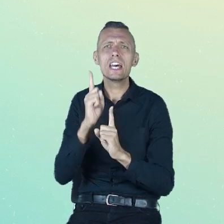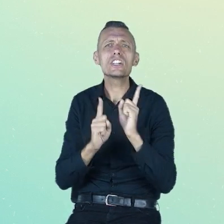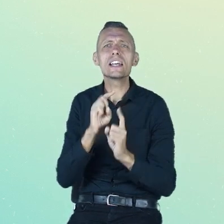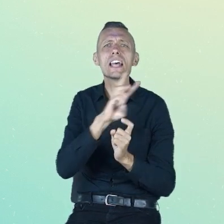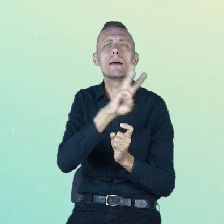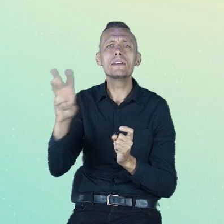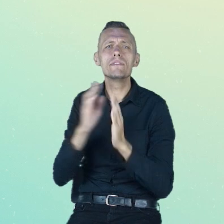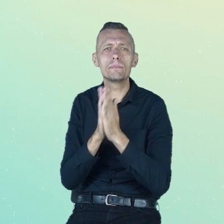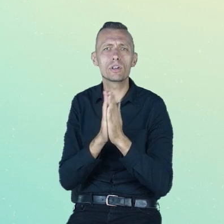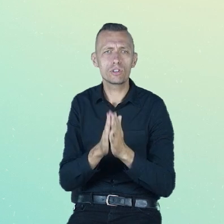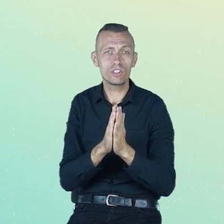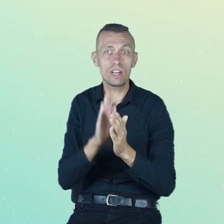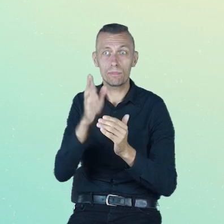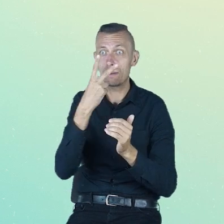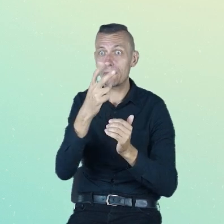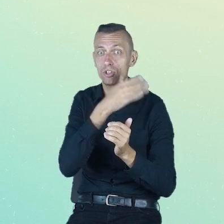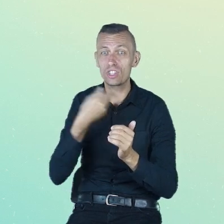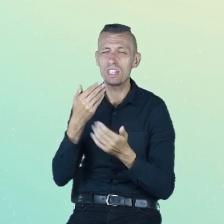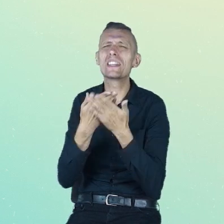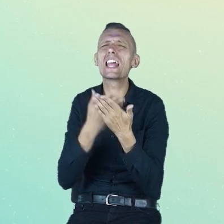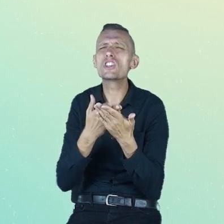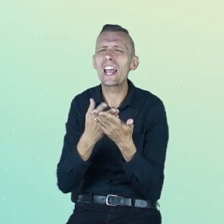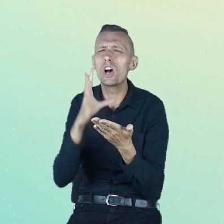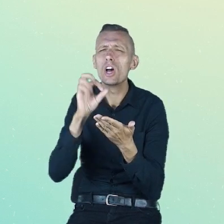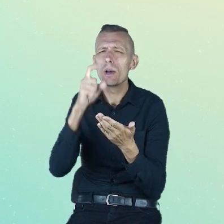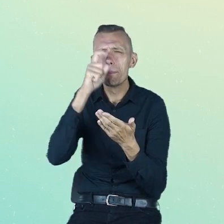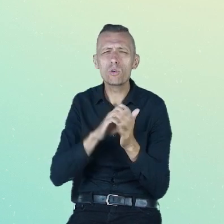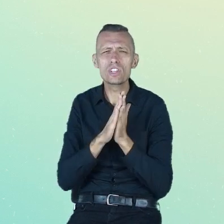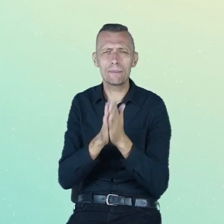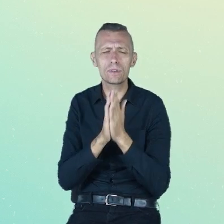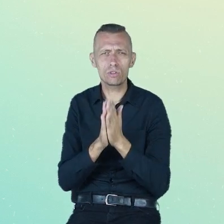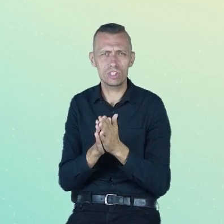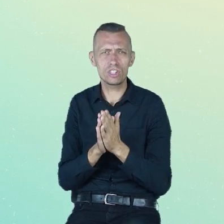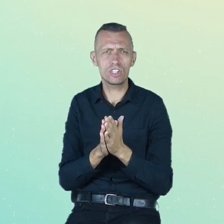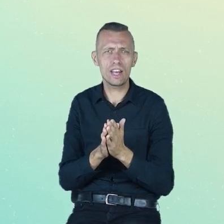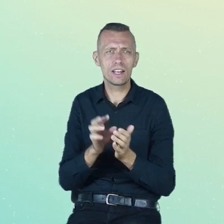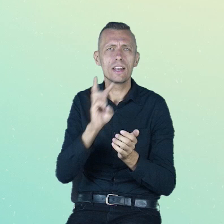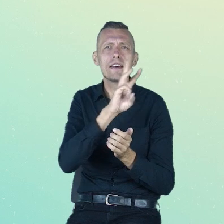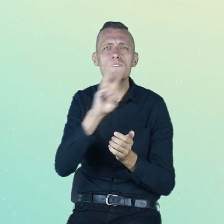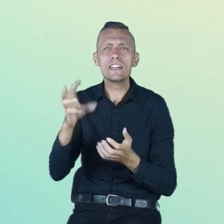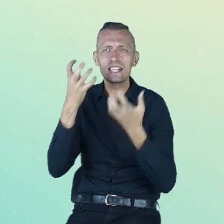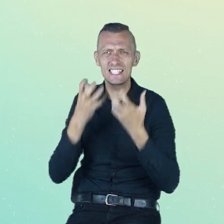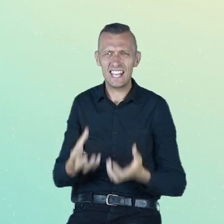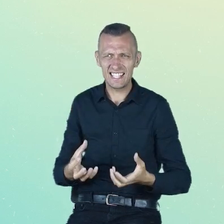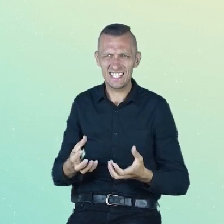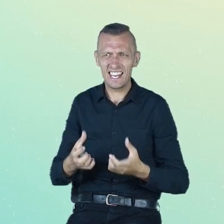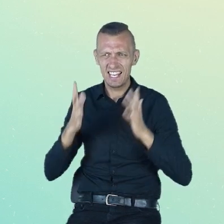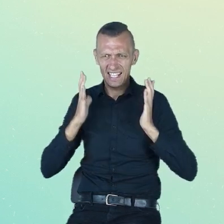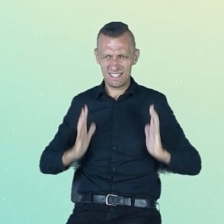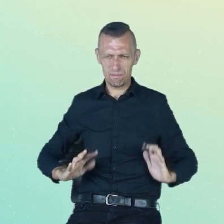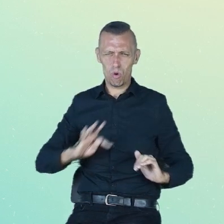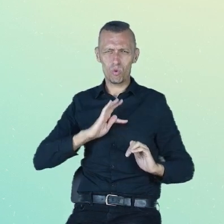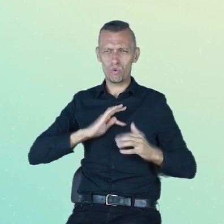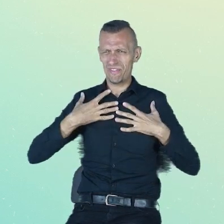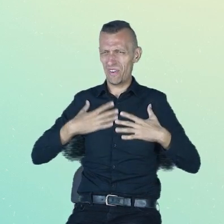ponieważ niewłaściwie prosicie, chcąc tym, co moglibyście otrzymać, zaspokoić swoje namiętności, powiedzmy